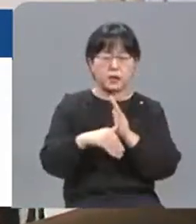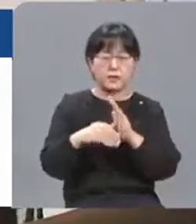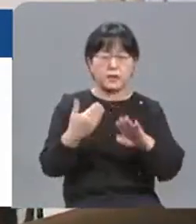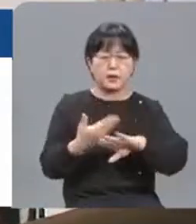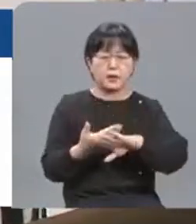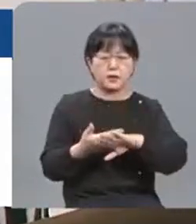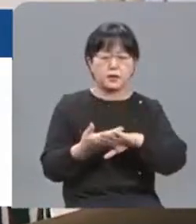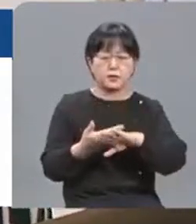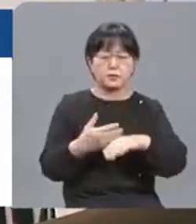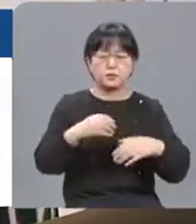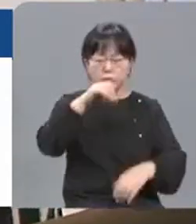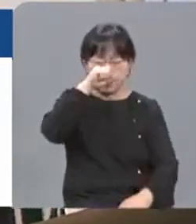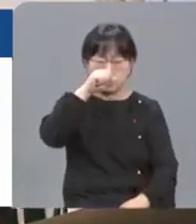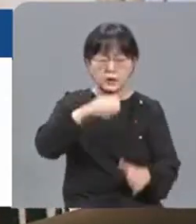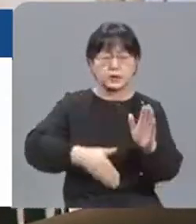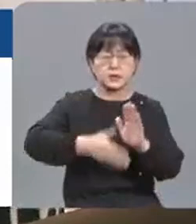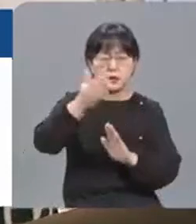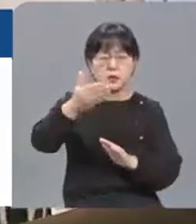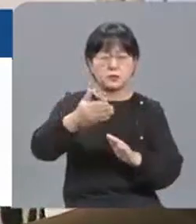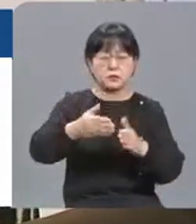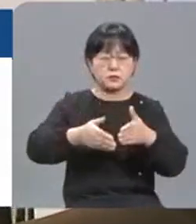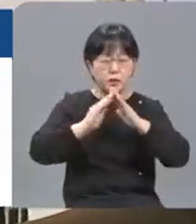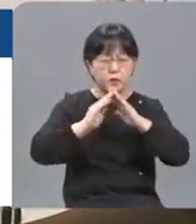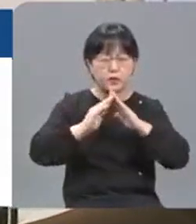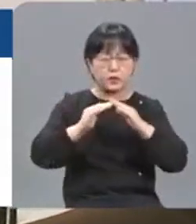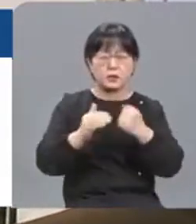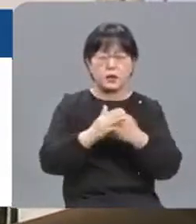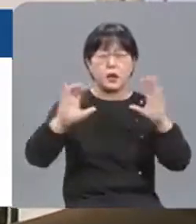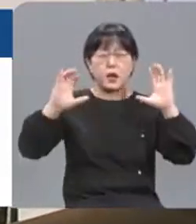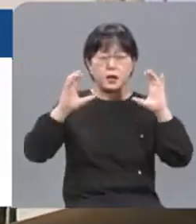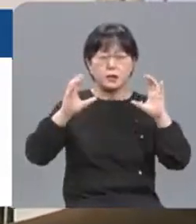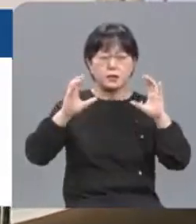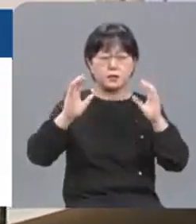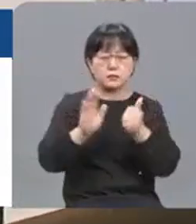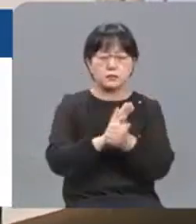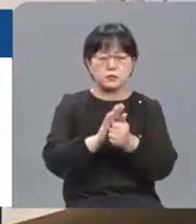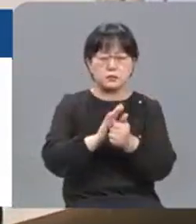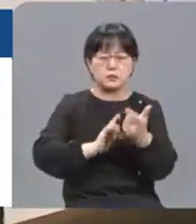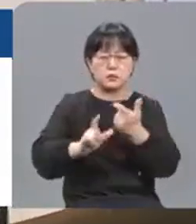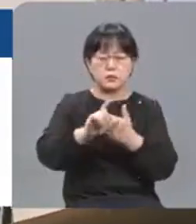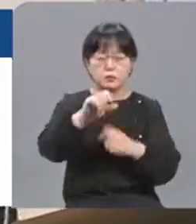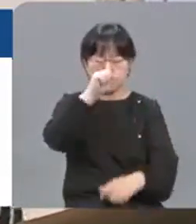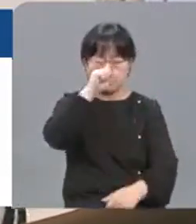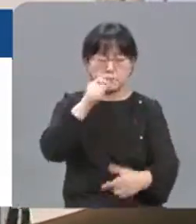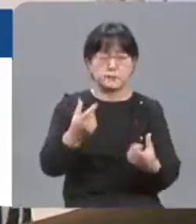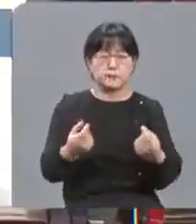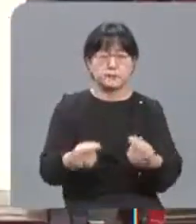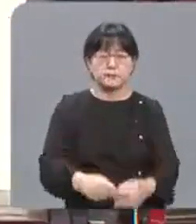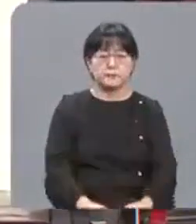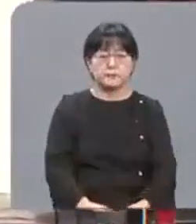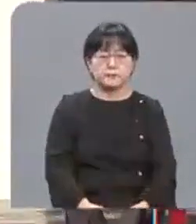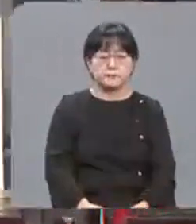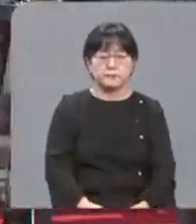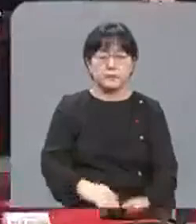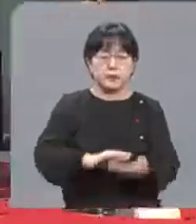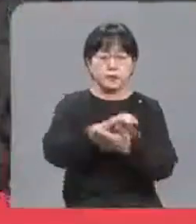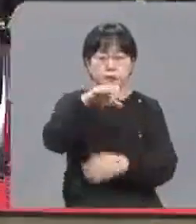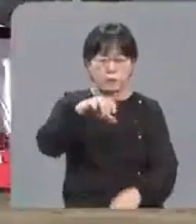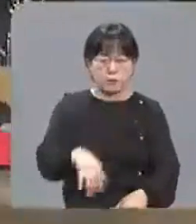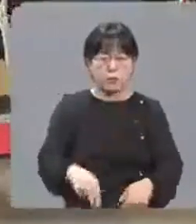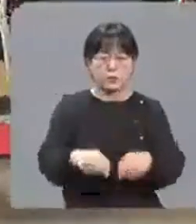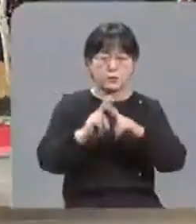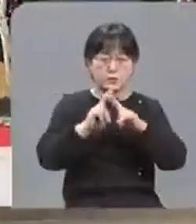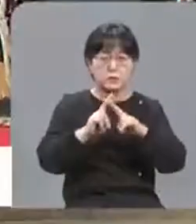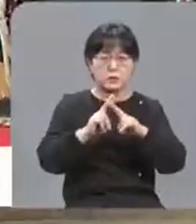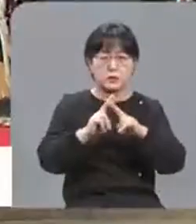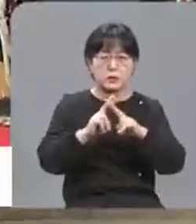이렇게 좋은 시설을 시에서 제공한다고 하니 아이들에게 혜택이 많이 돌아가서 너무 좋습니다. 놀이터 시설